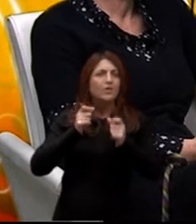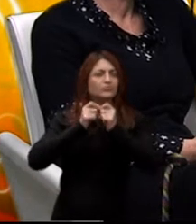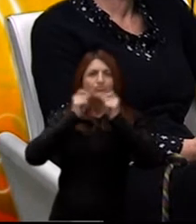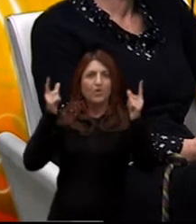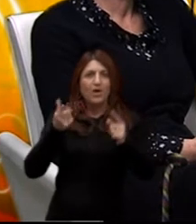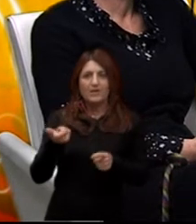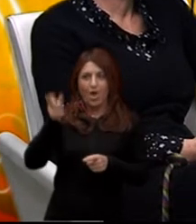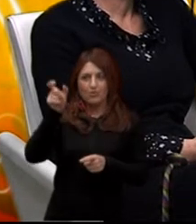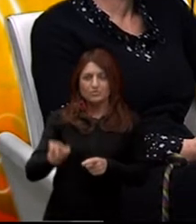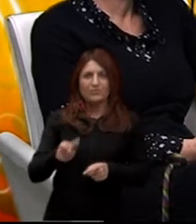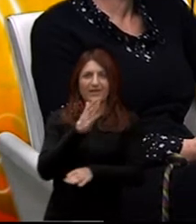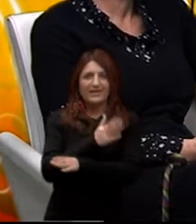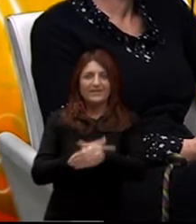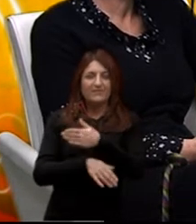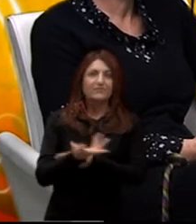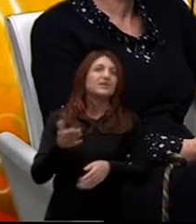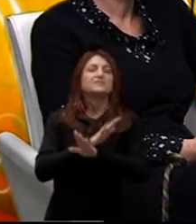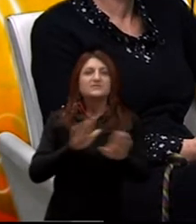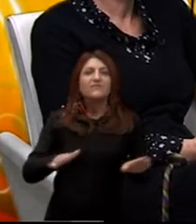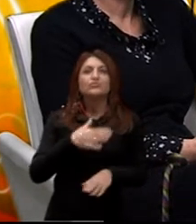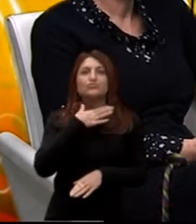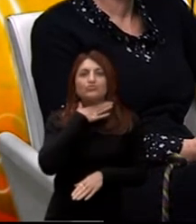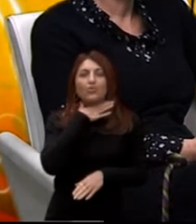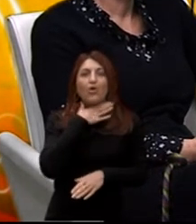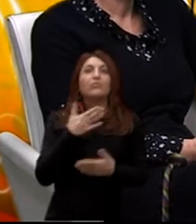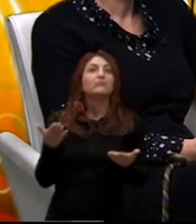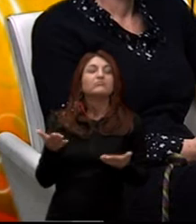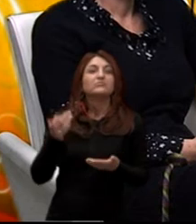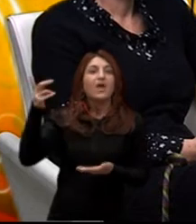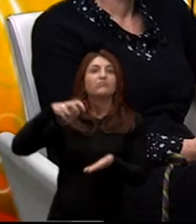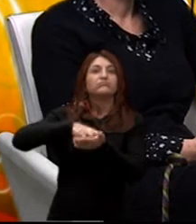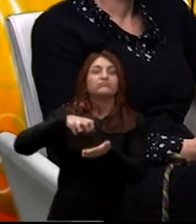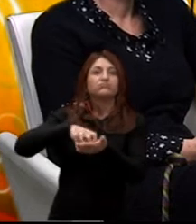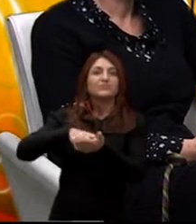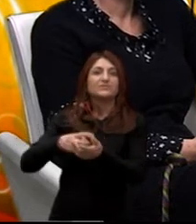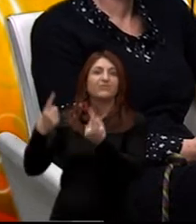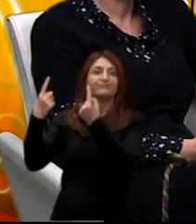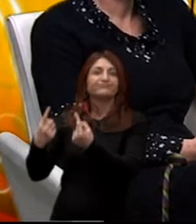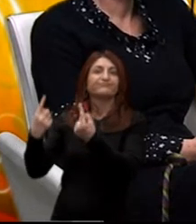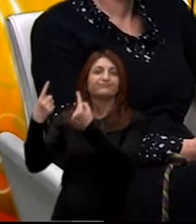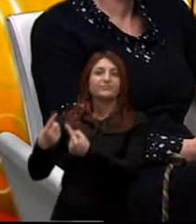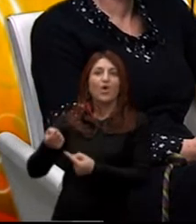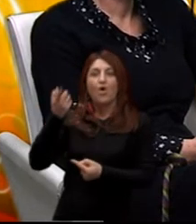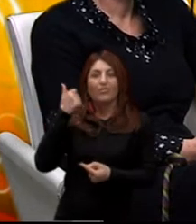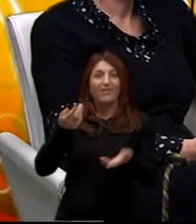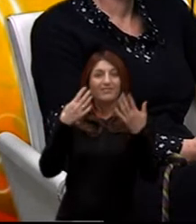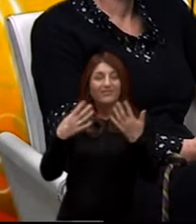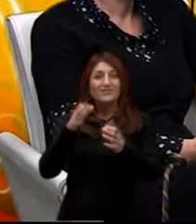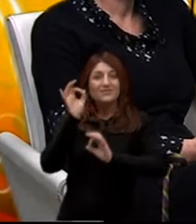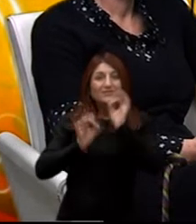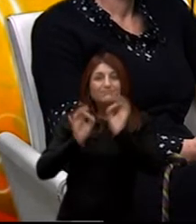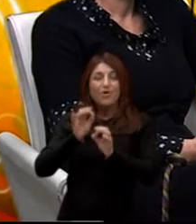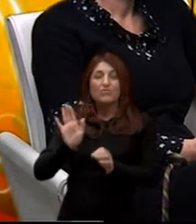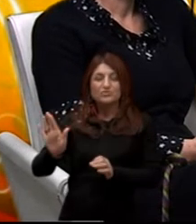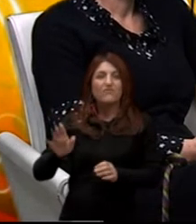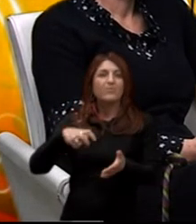zapravo osobe s invaliditetom nakon završetka školovanja se nalaze na Zavodu za zapošljavanje u 90% slučajeva. E